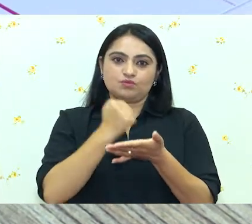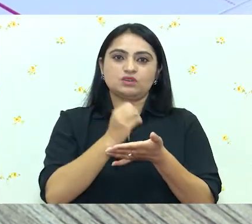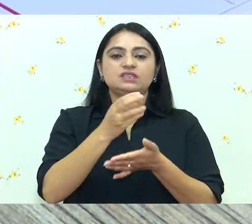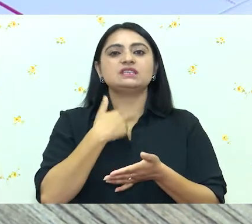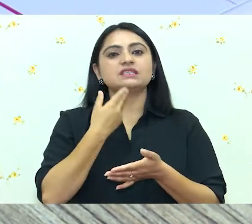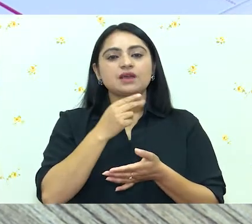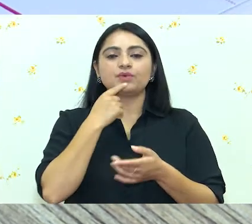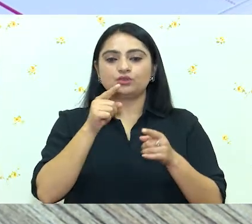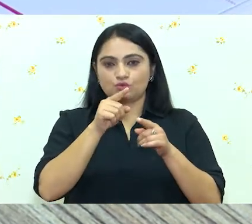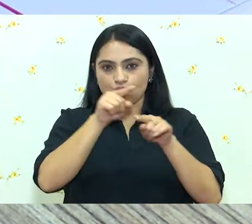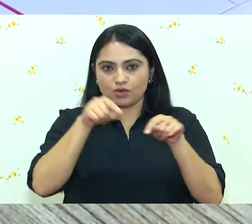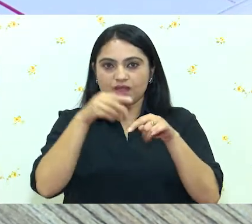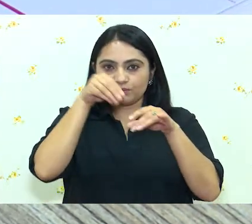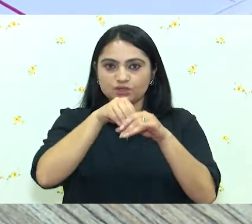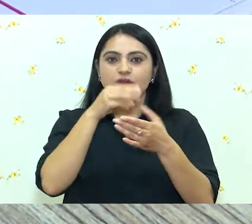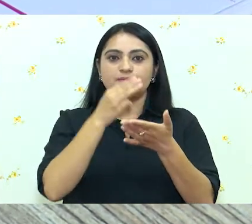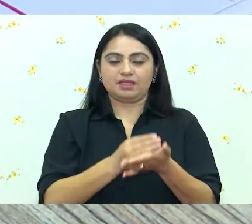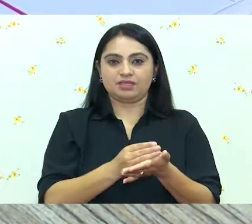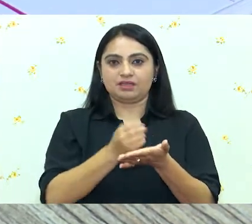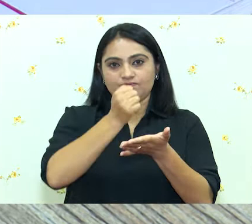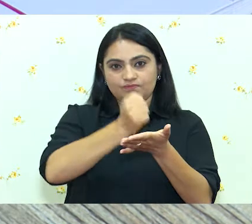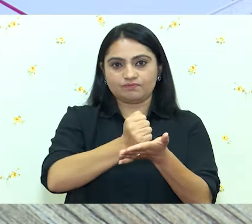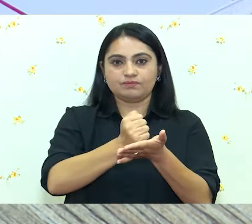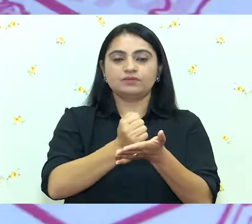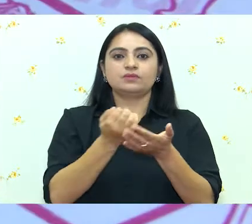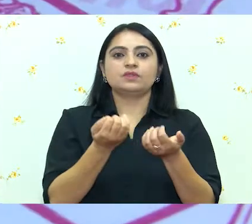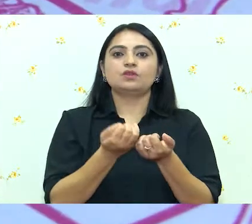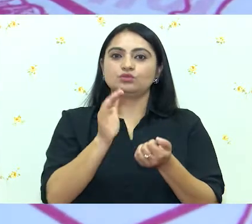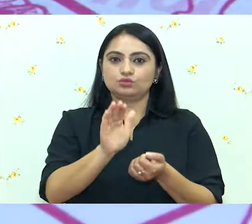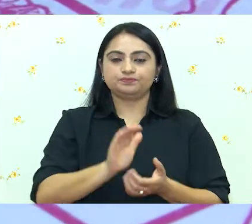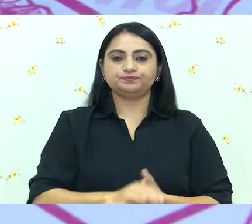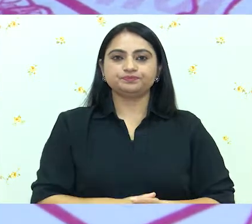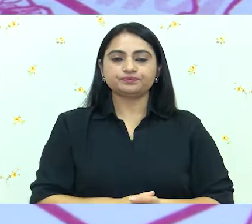मैले यो कोठामा मात्रै पर्ने गरी स्वस्ति छाप लगाउँदछु।